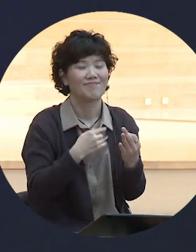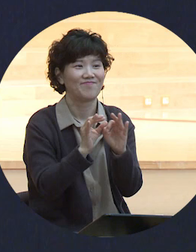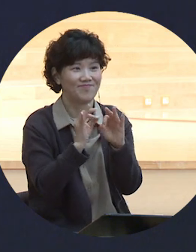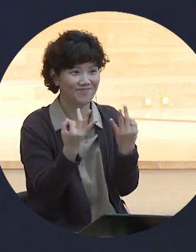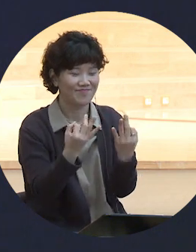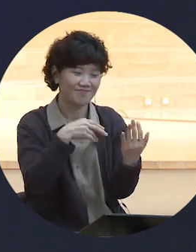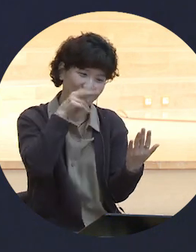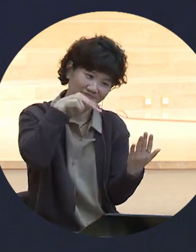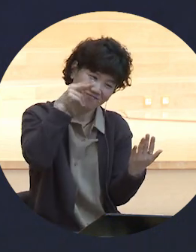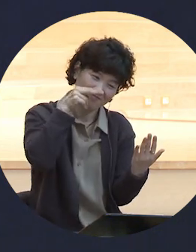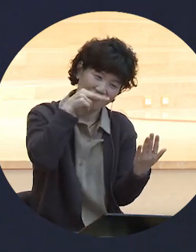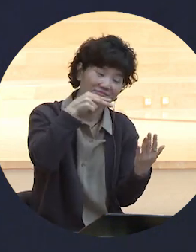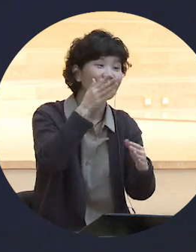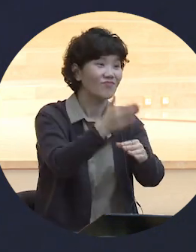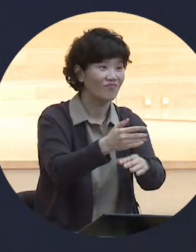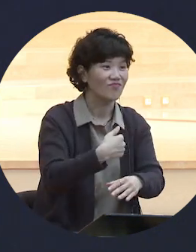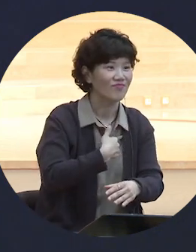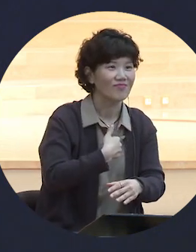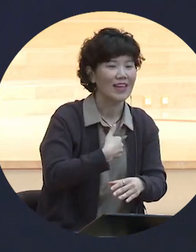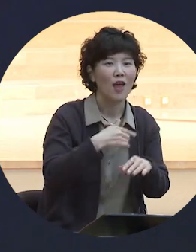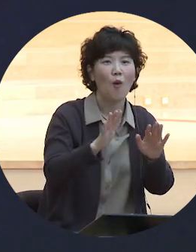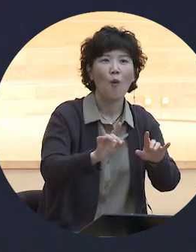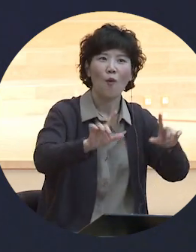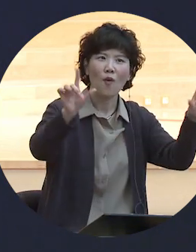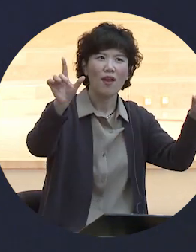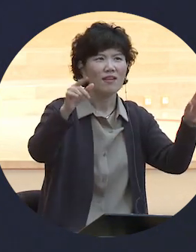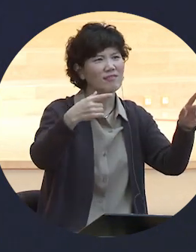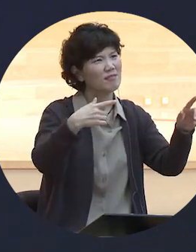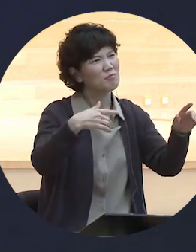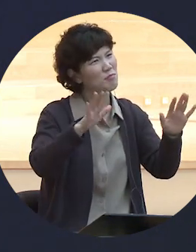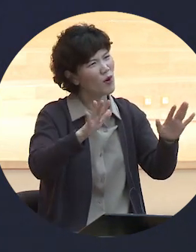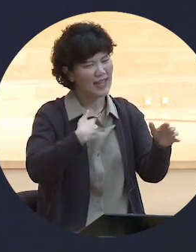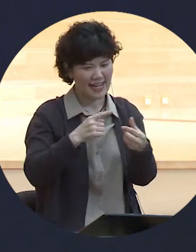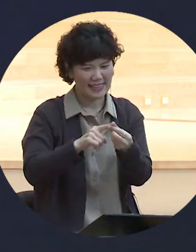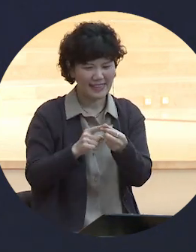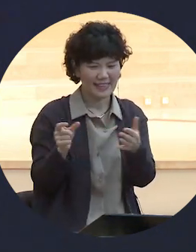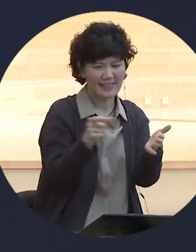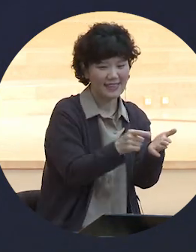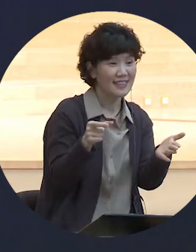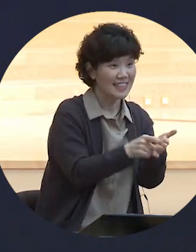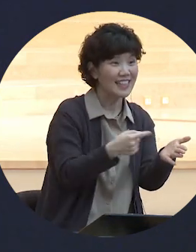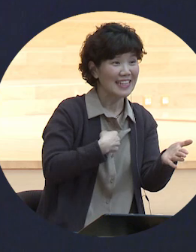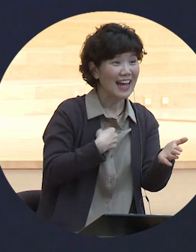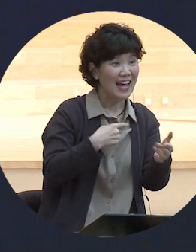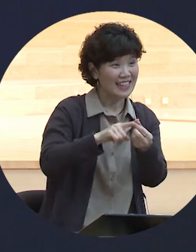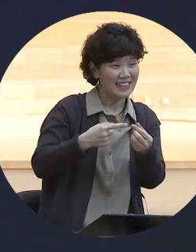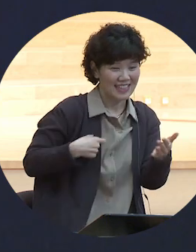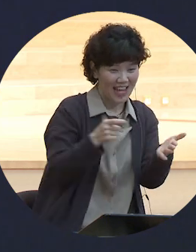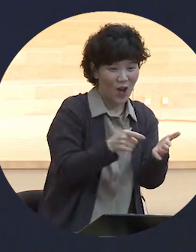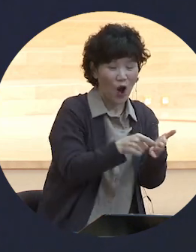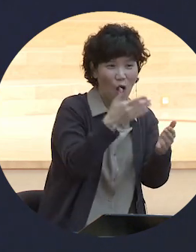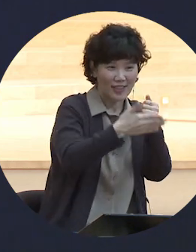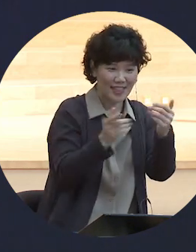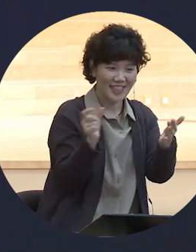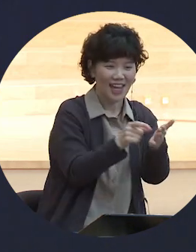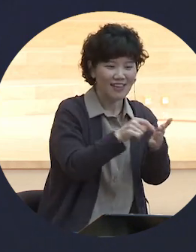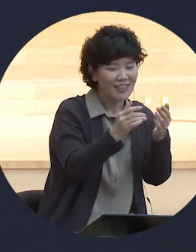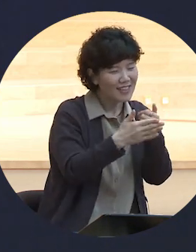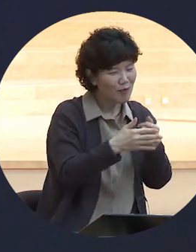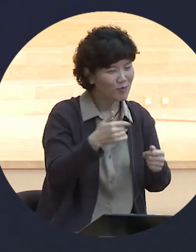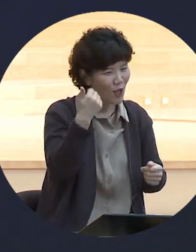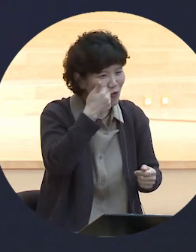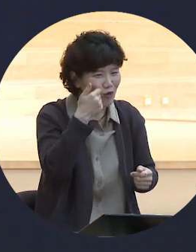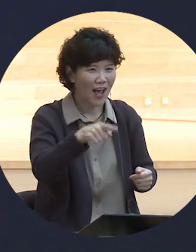페이스북을 살피다가 제가 올린 사진도 있고 글도 있고 그러면 또 관심이 있어서 이제 더 들여다보게 되어지잖아요. 내 글에